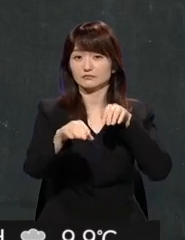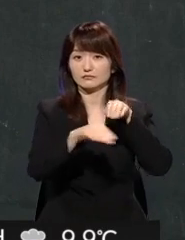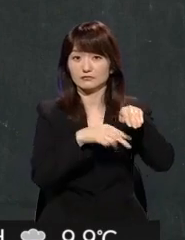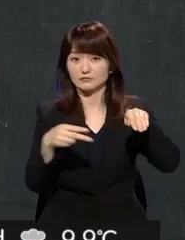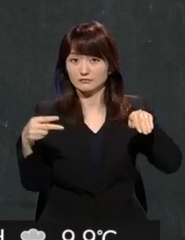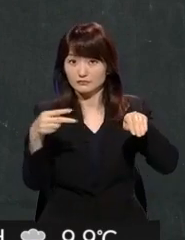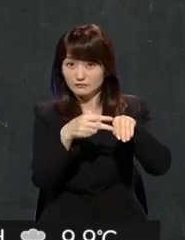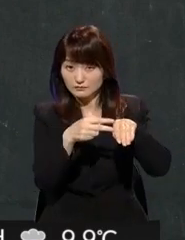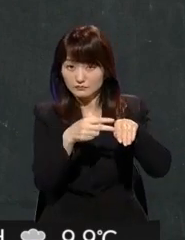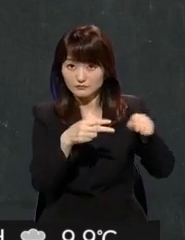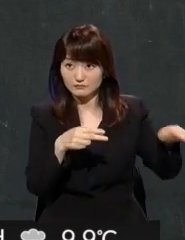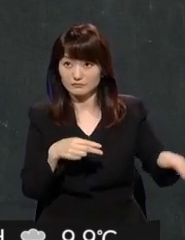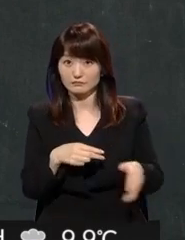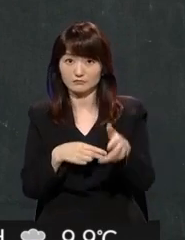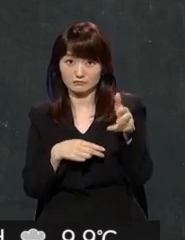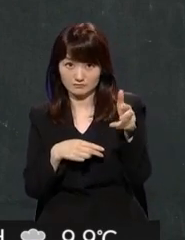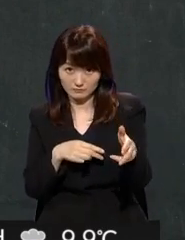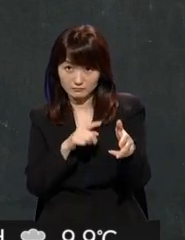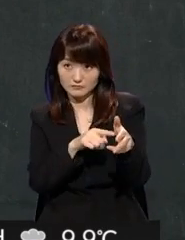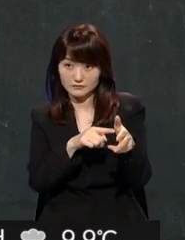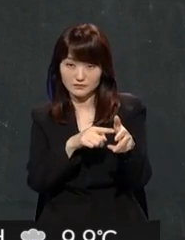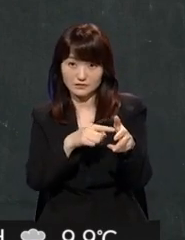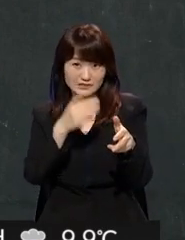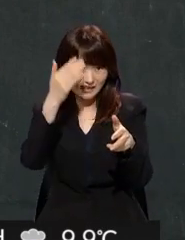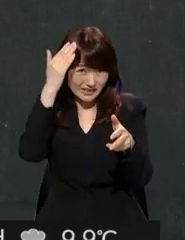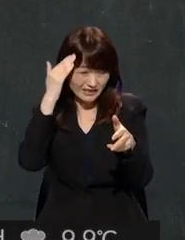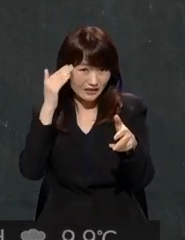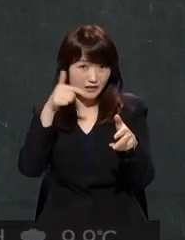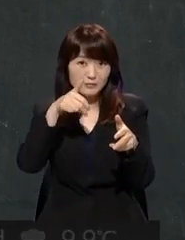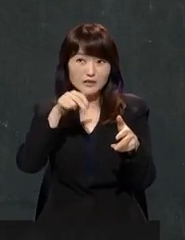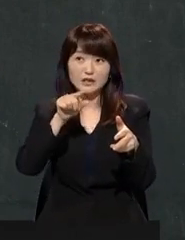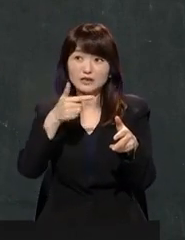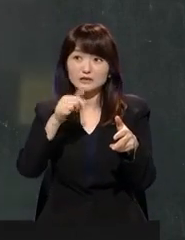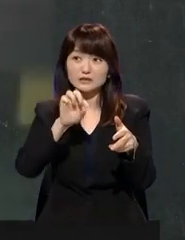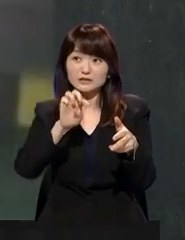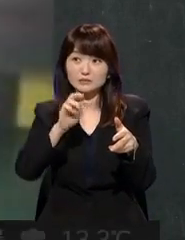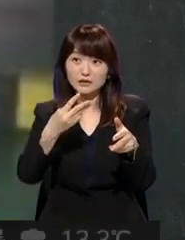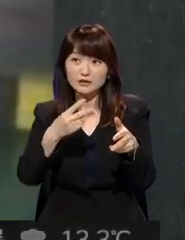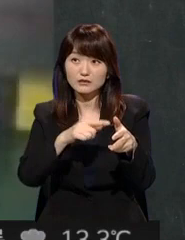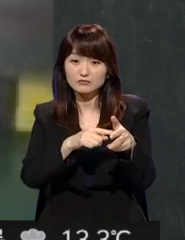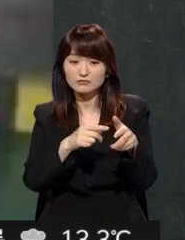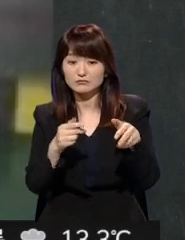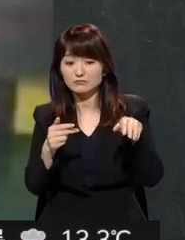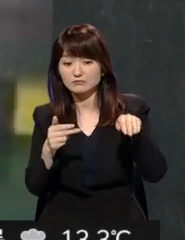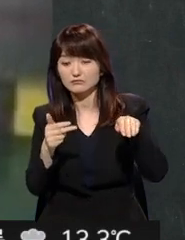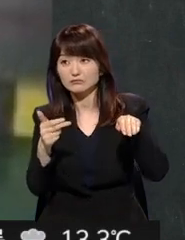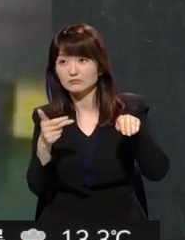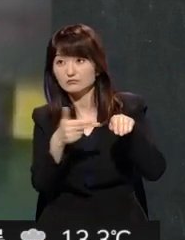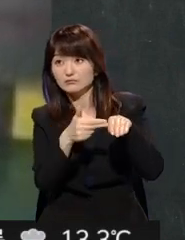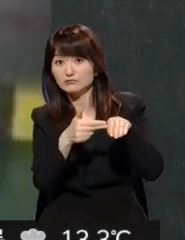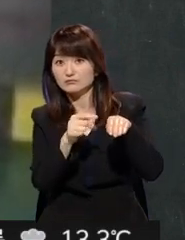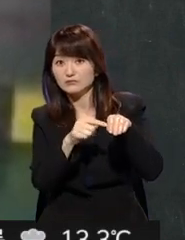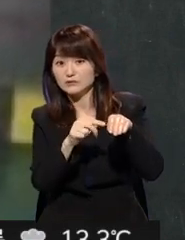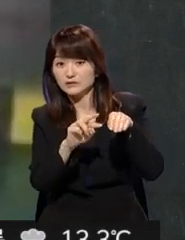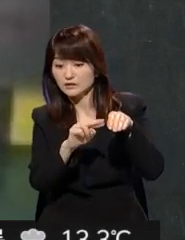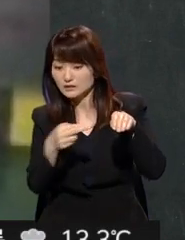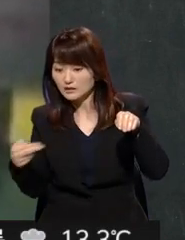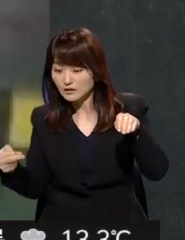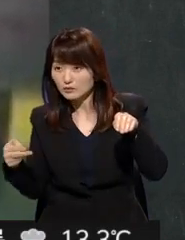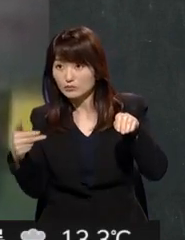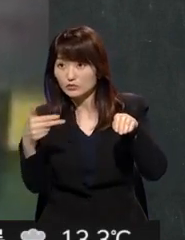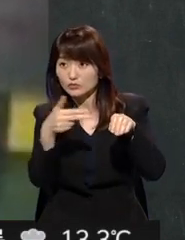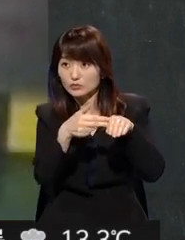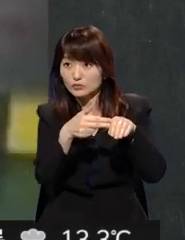충전 구역의 주차된 검은색 카니발 차량입니다 자 주유구 쪽에 보니까 케이블이 연결되어 있어요